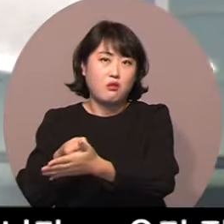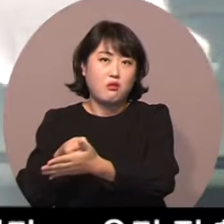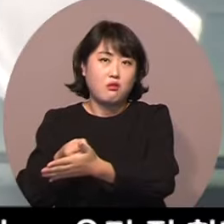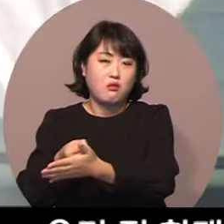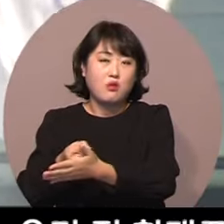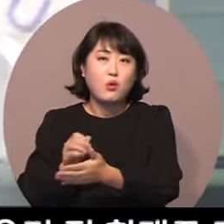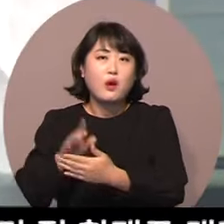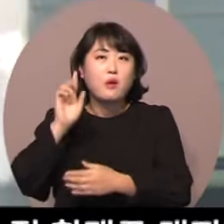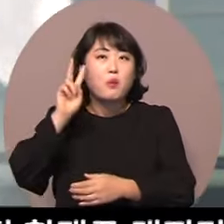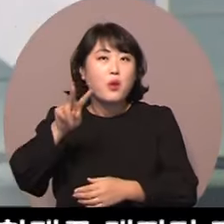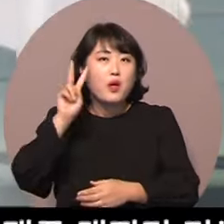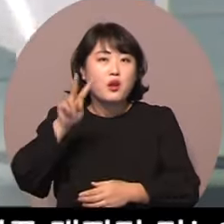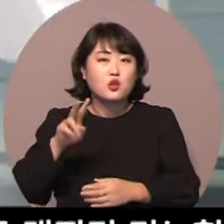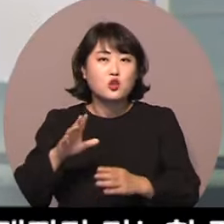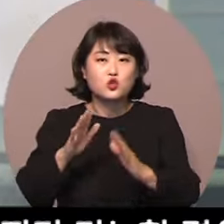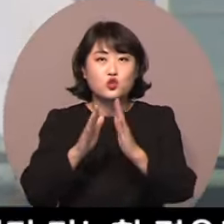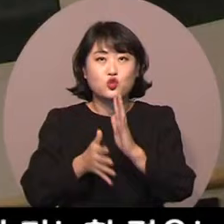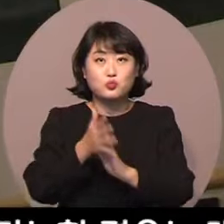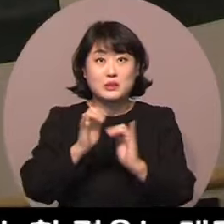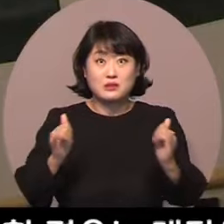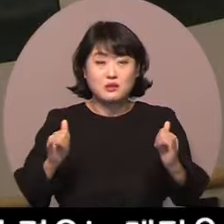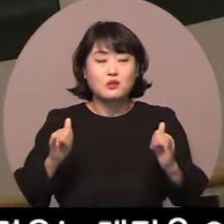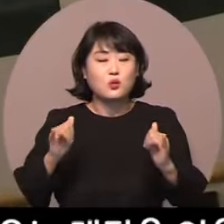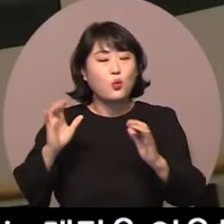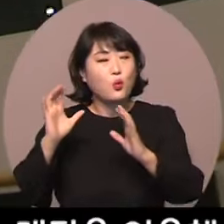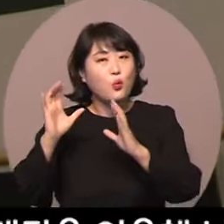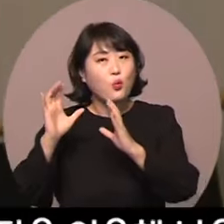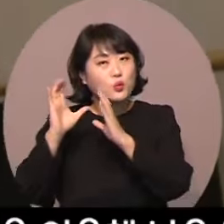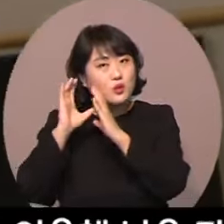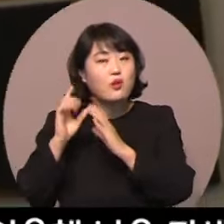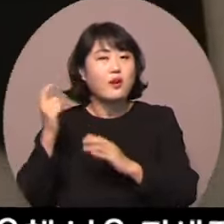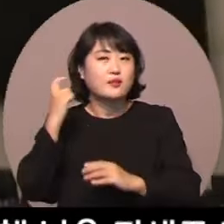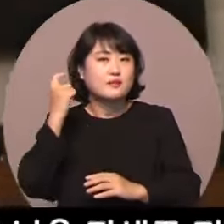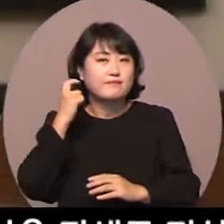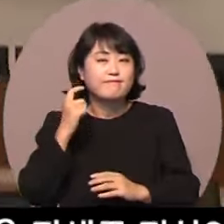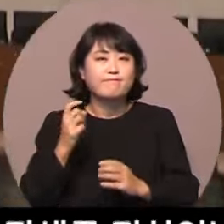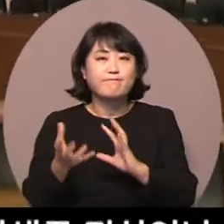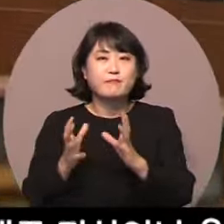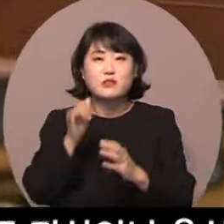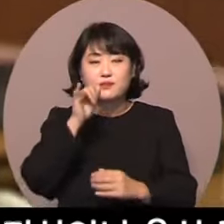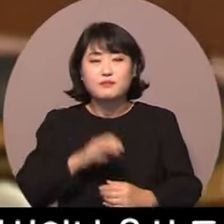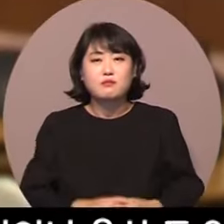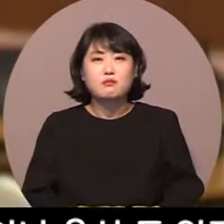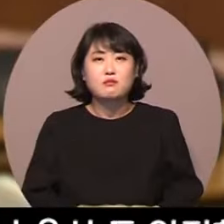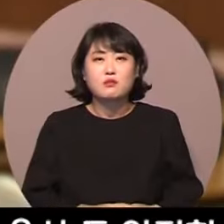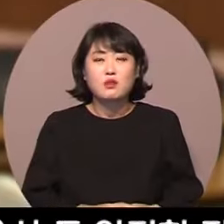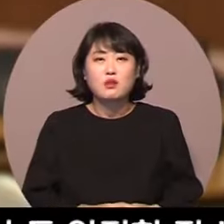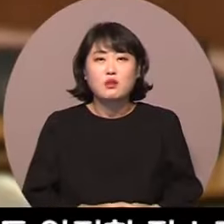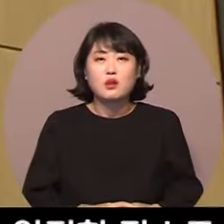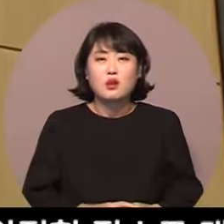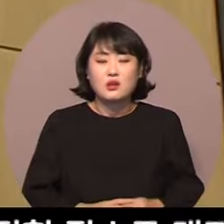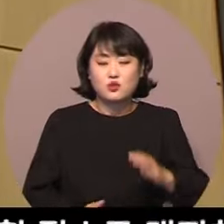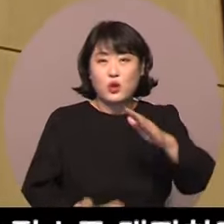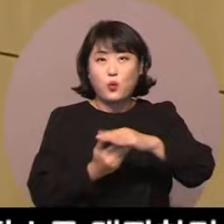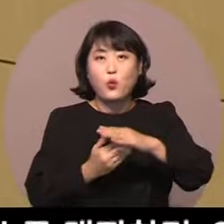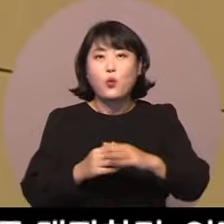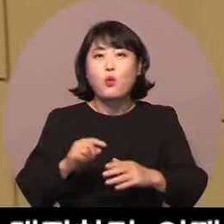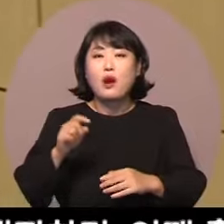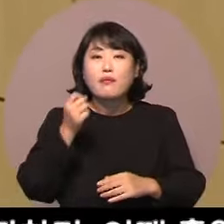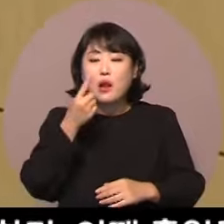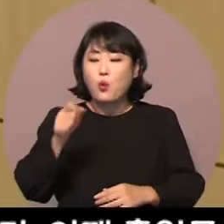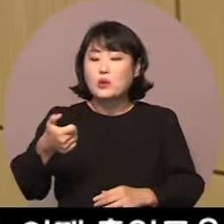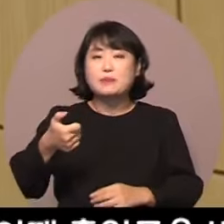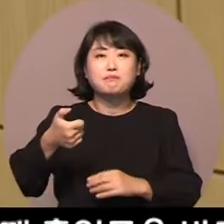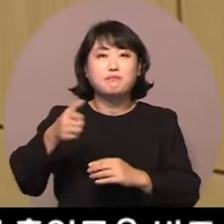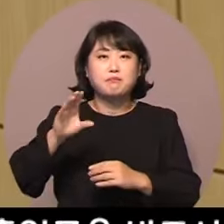모해 주민 공청회를 엽니다 전국 대부분 광역 의회에서 상한액 최대치 월 50만